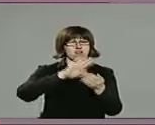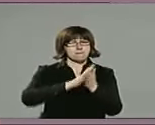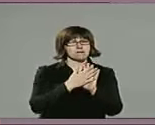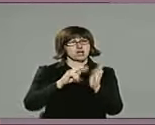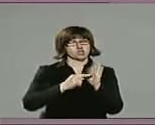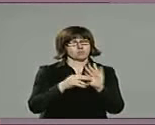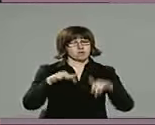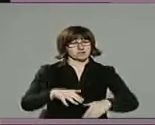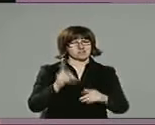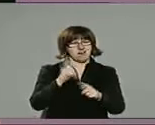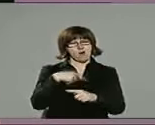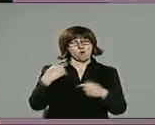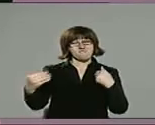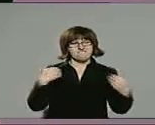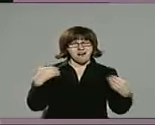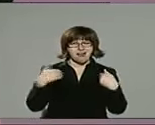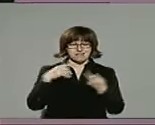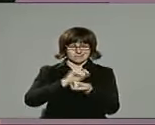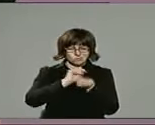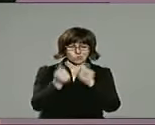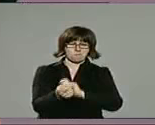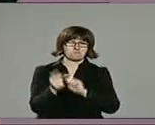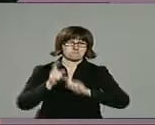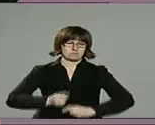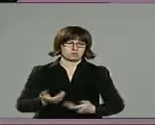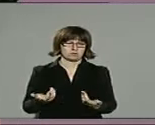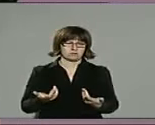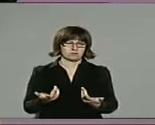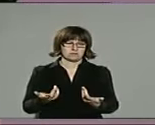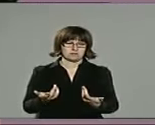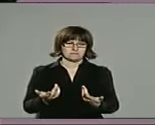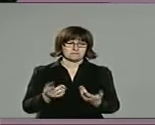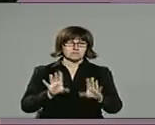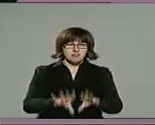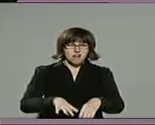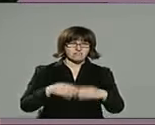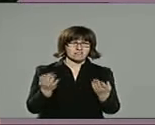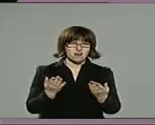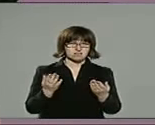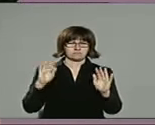Politik auch unser Verhalten ändern, liebe Genossinnen und Genossen.